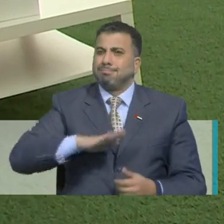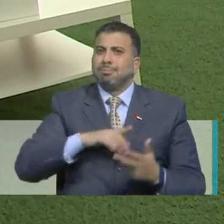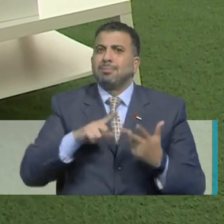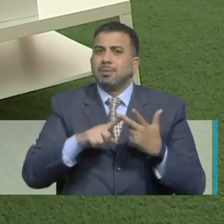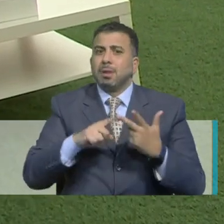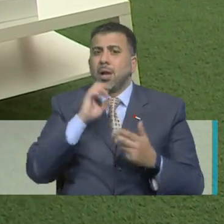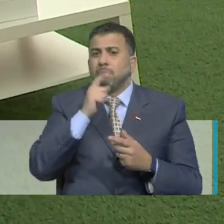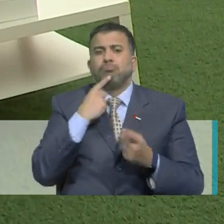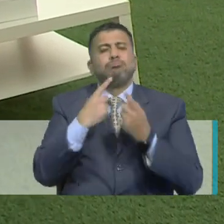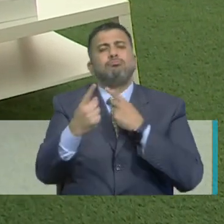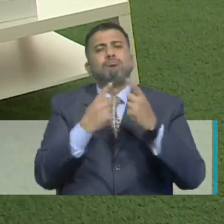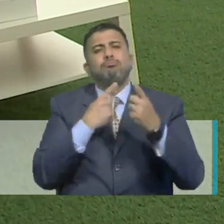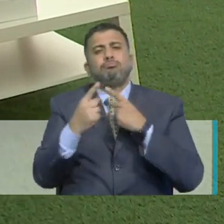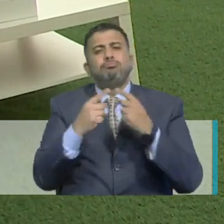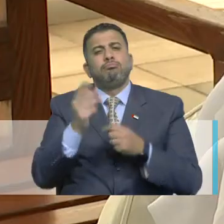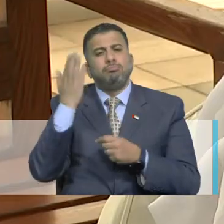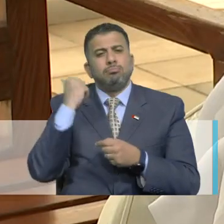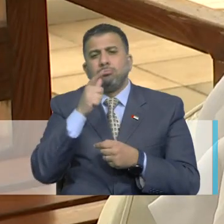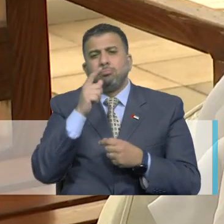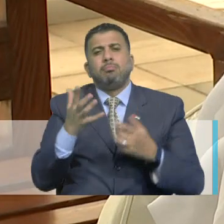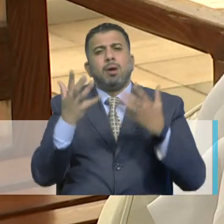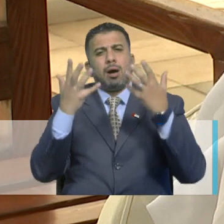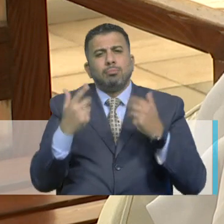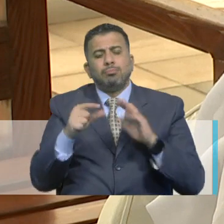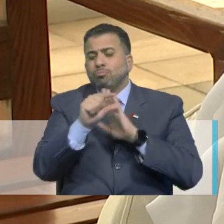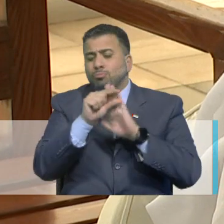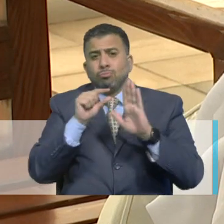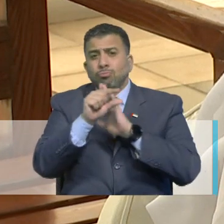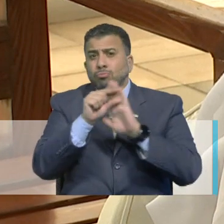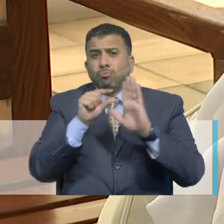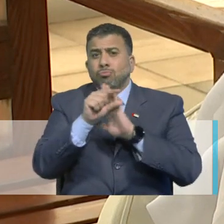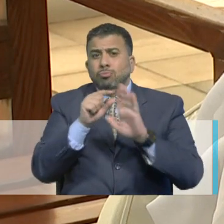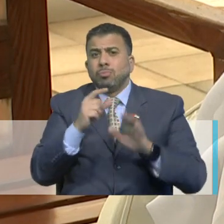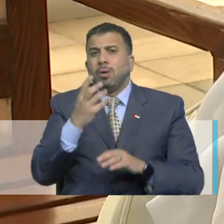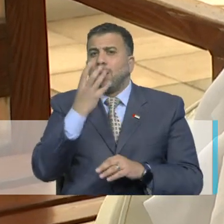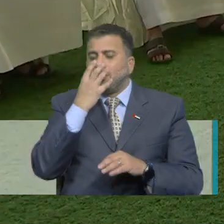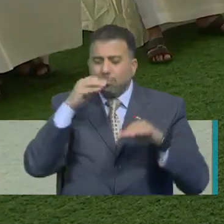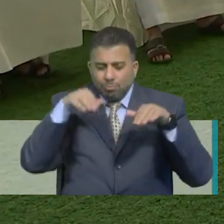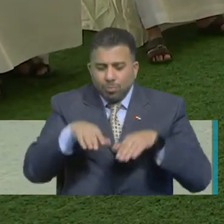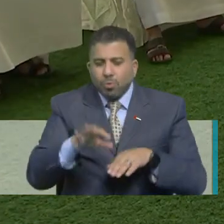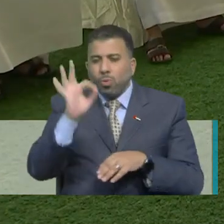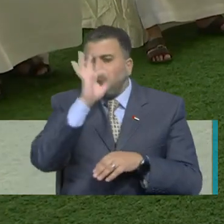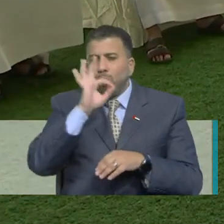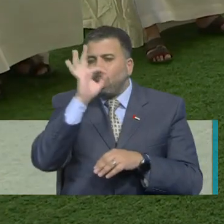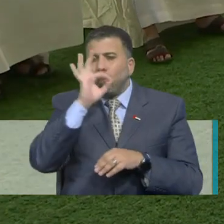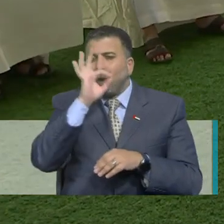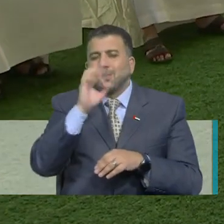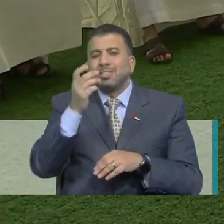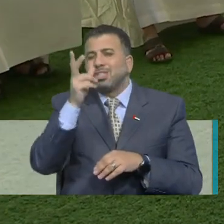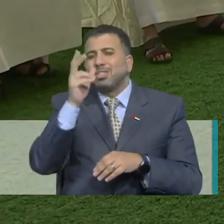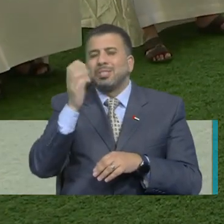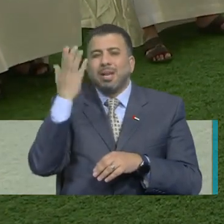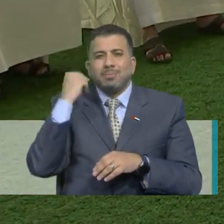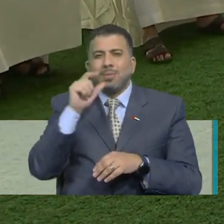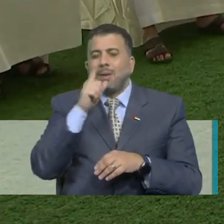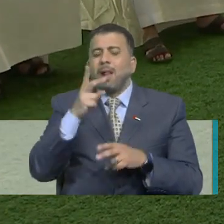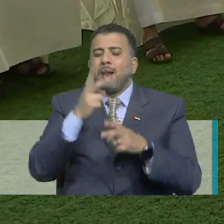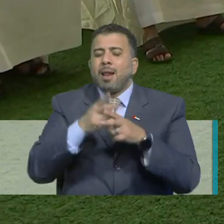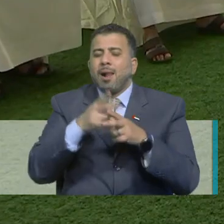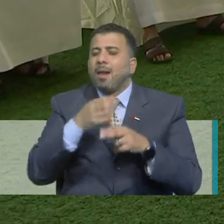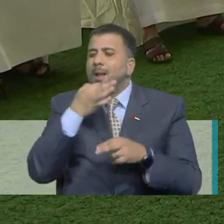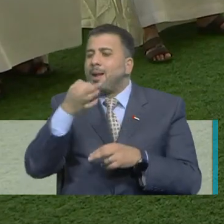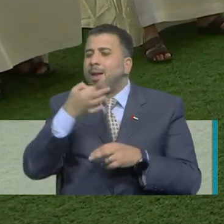الباحثون ناقشوا خلال الجلستين عدداً من المحاور كالغوص في التراث الشعبي وسوالف أهل البحر